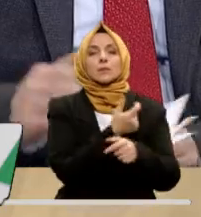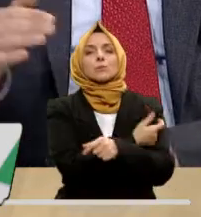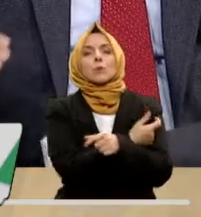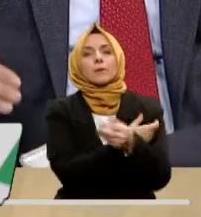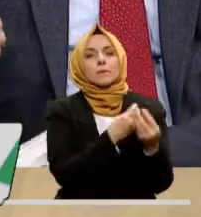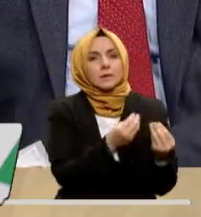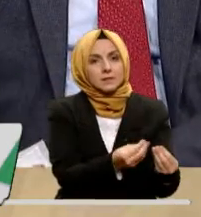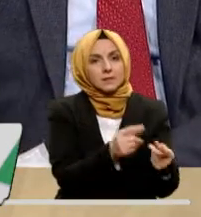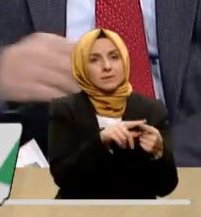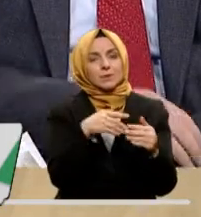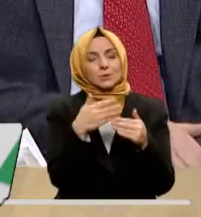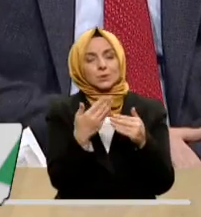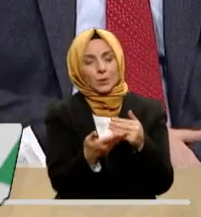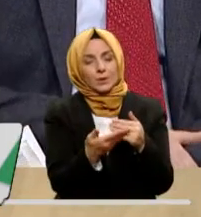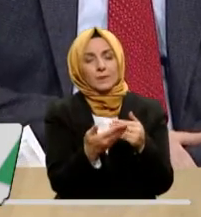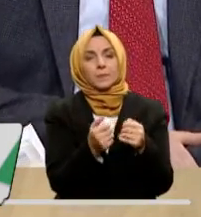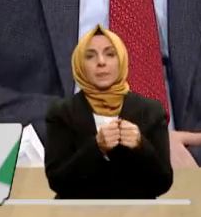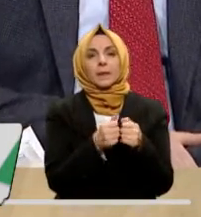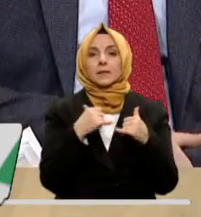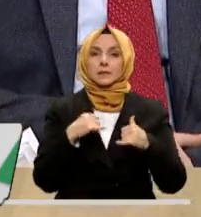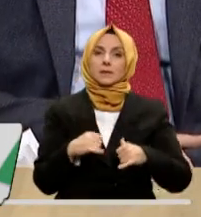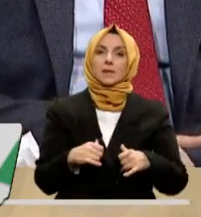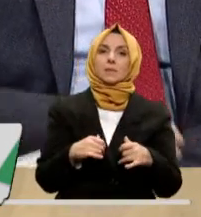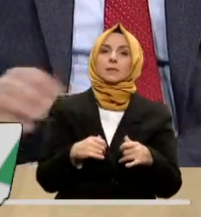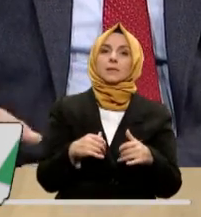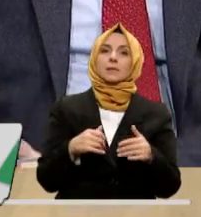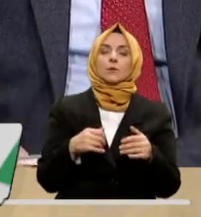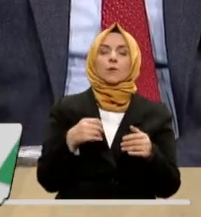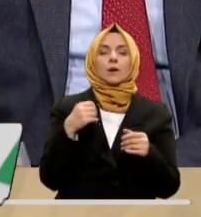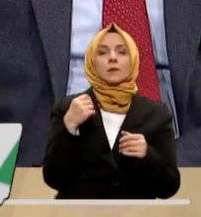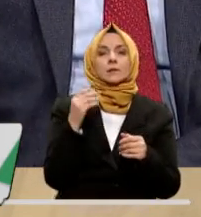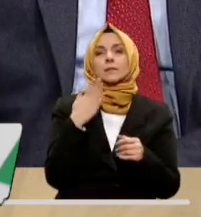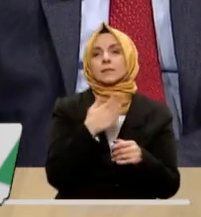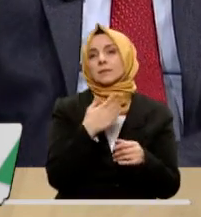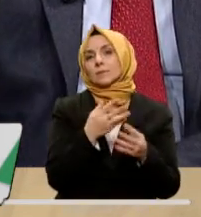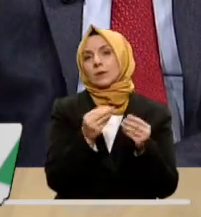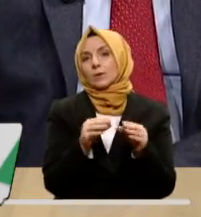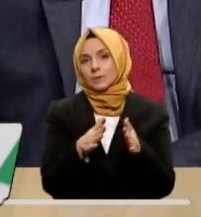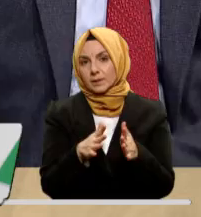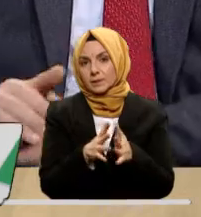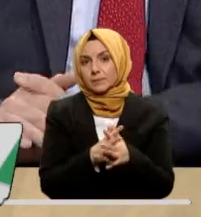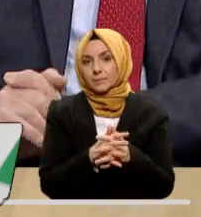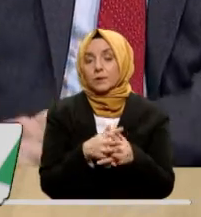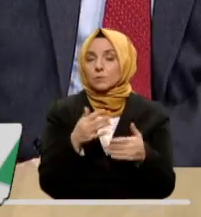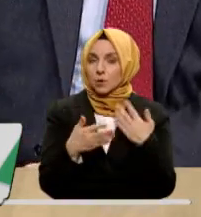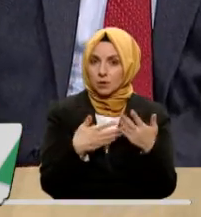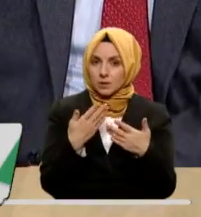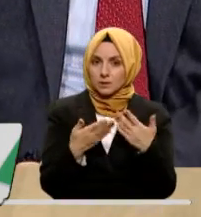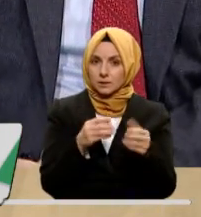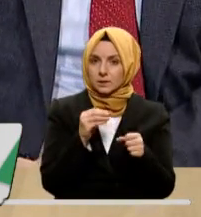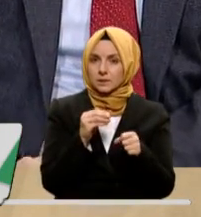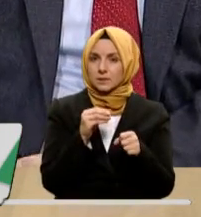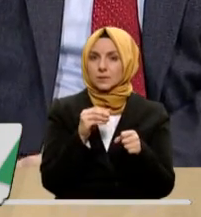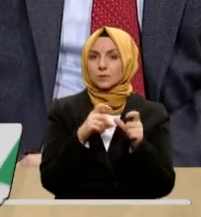sonlanmış olur ama şimdi oraya geçmeden önce ben şimdi bu bize bakan yüzü değil bura ile ilgili anlattıklarının üzerine soracağım birkaç şey var